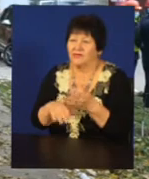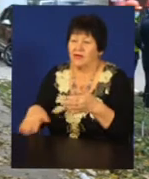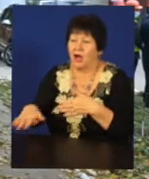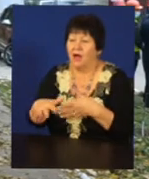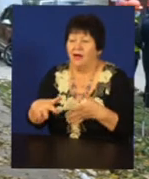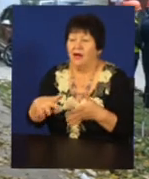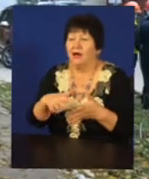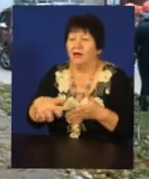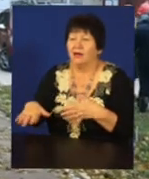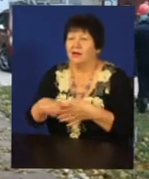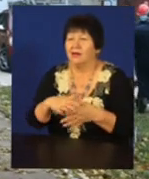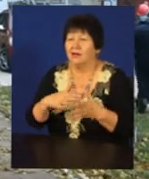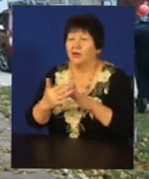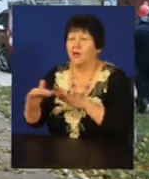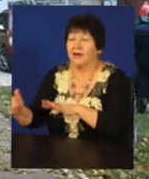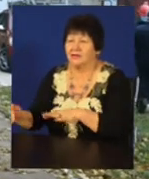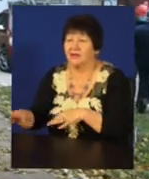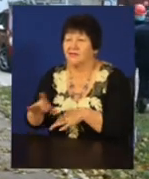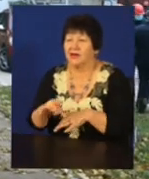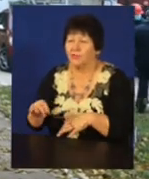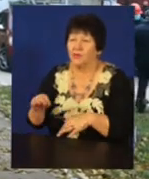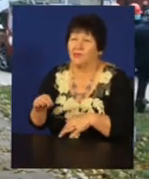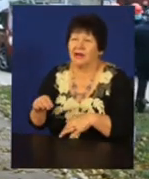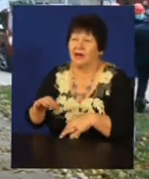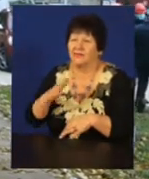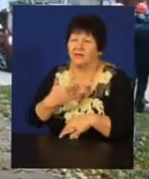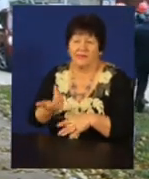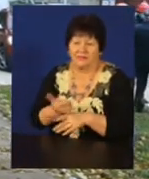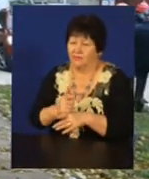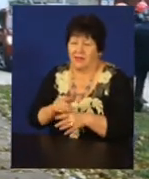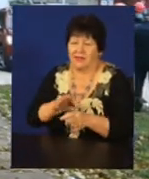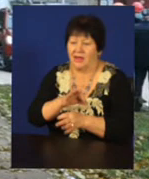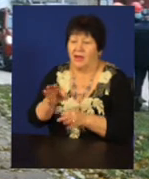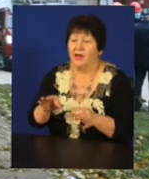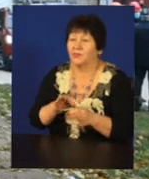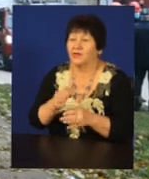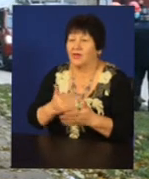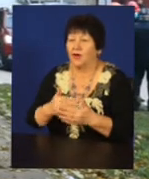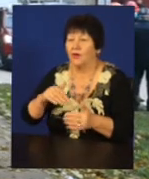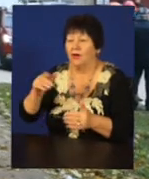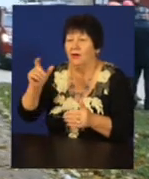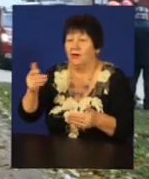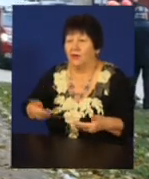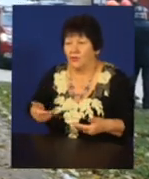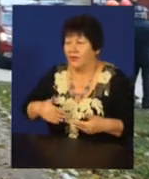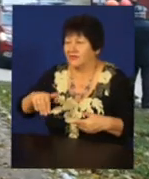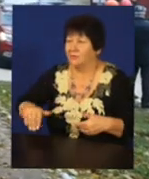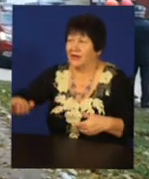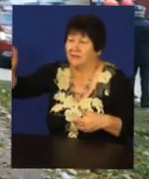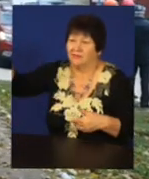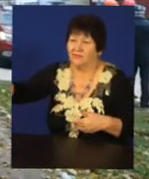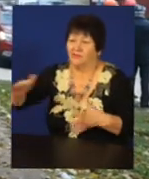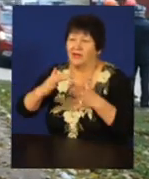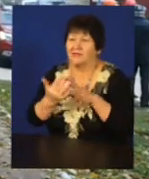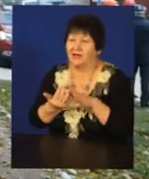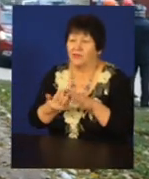localităților din Republica noastră, dar este foarte binevenit acest proiect. Vreau să vă spun că locuiesc în partea de sus a satului